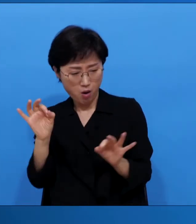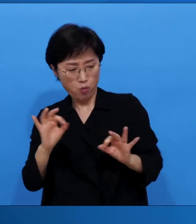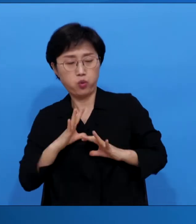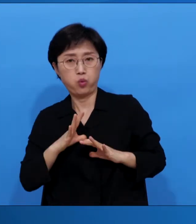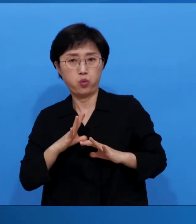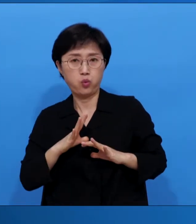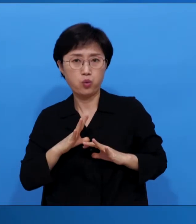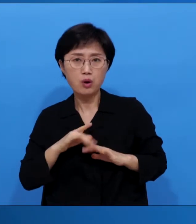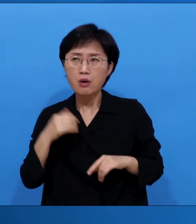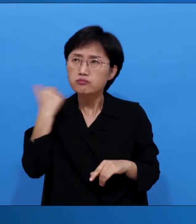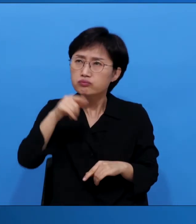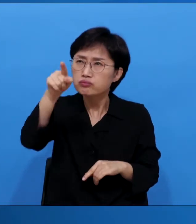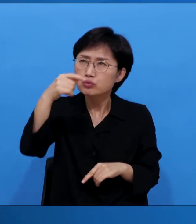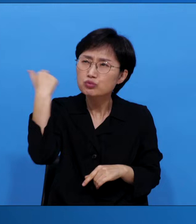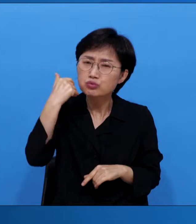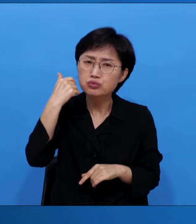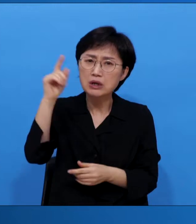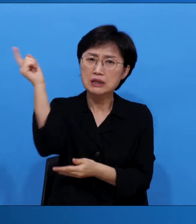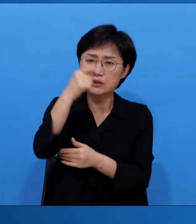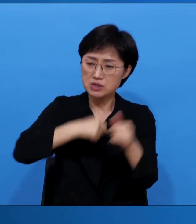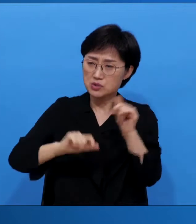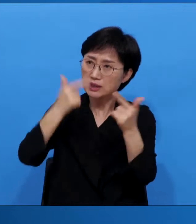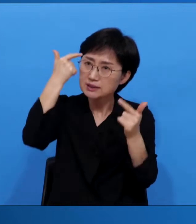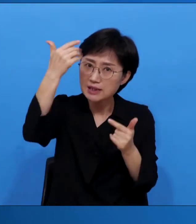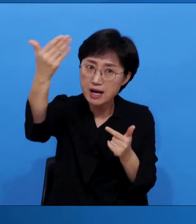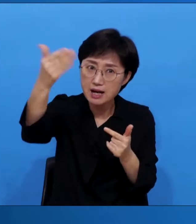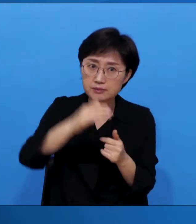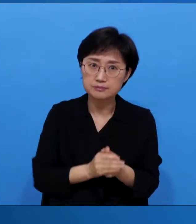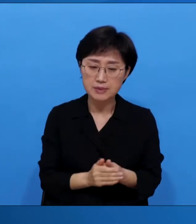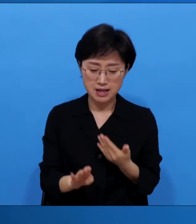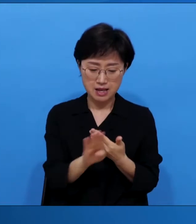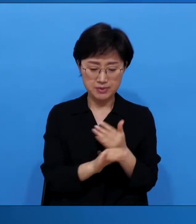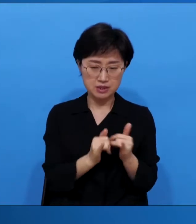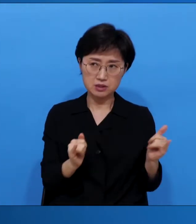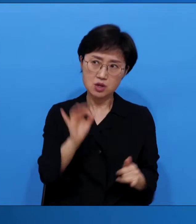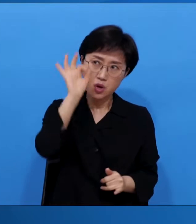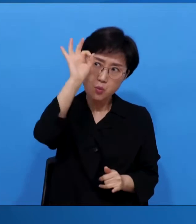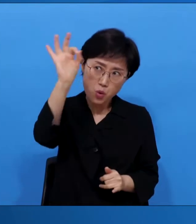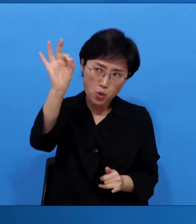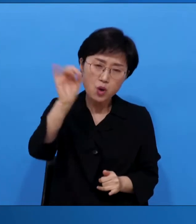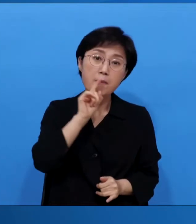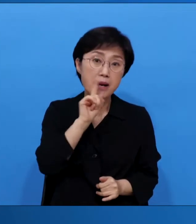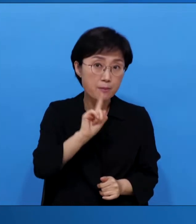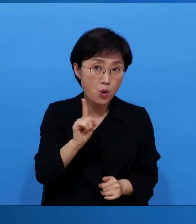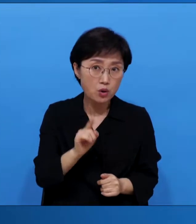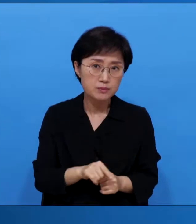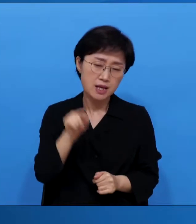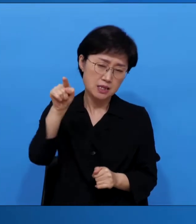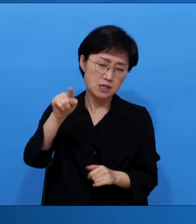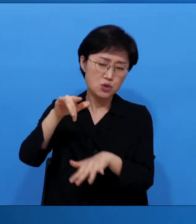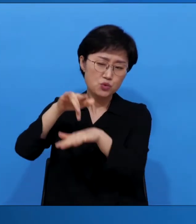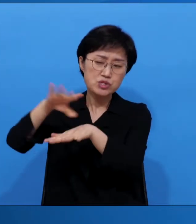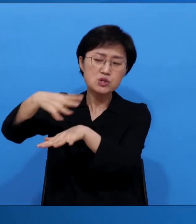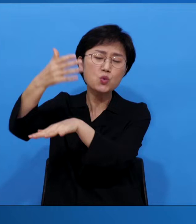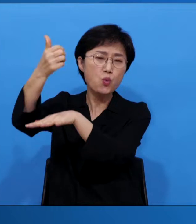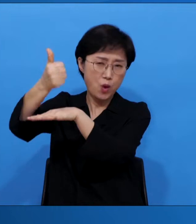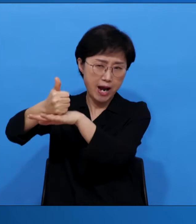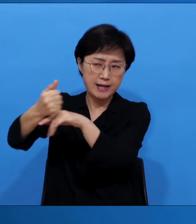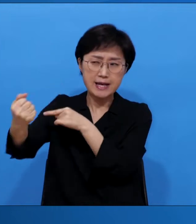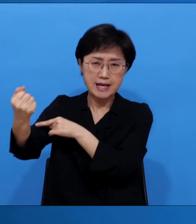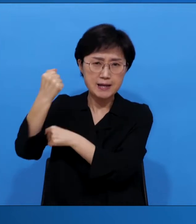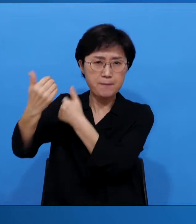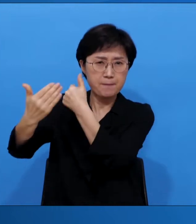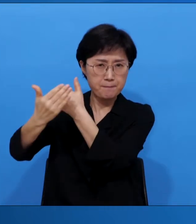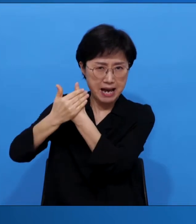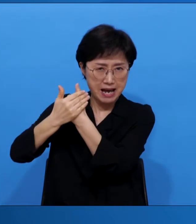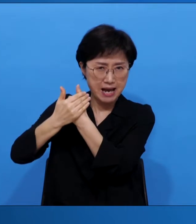놀라 이르되 이는 다윗의 자손이 아니냐 하니 바리새인들은 듣고 이르되 이가 귀신의 왕 바알세불을